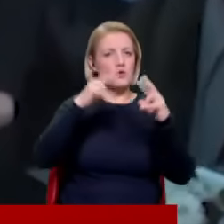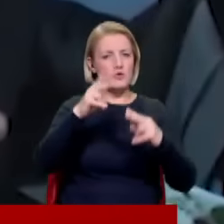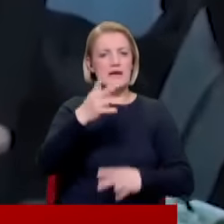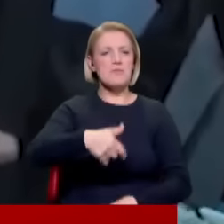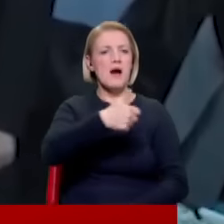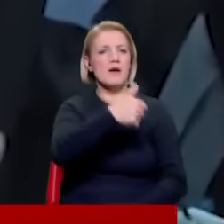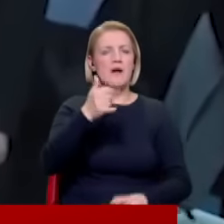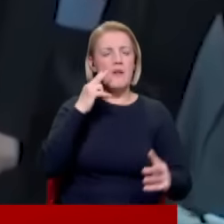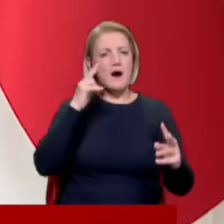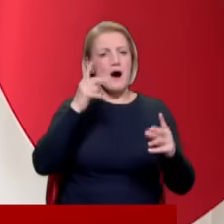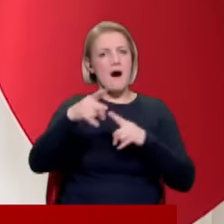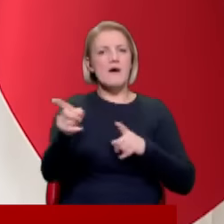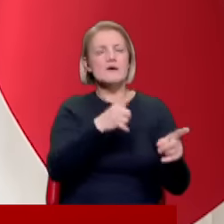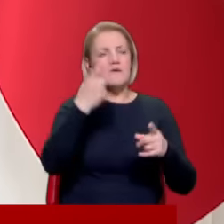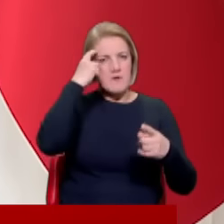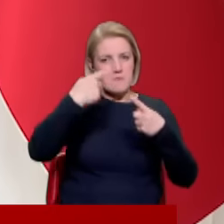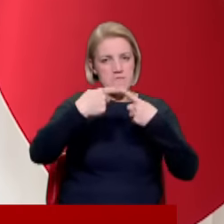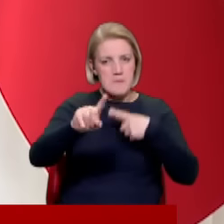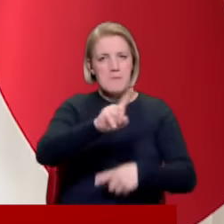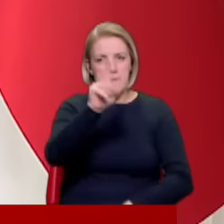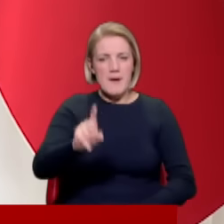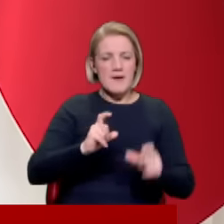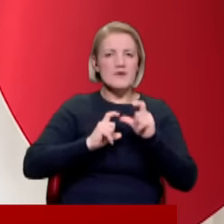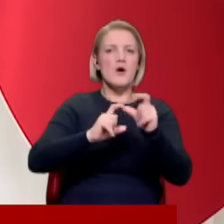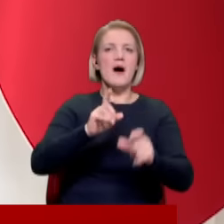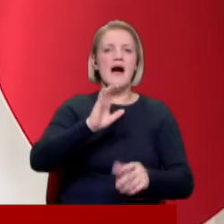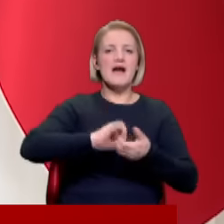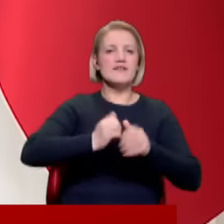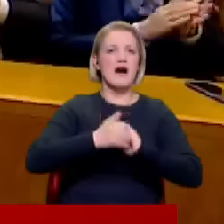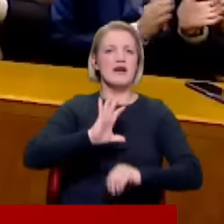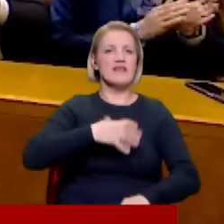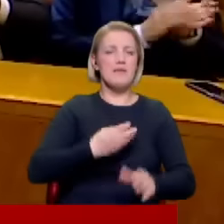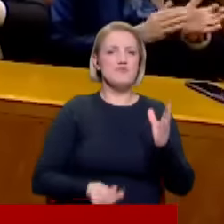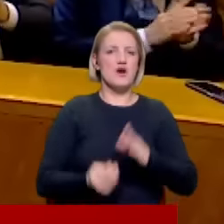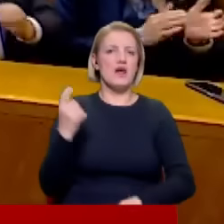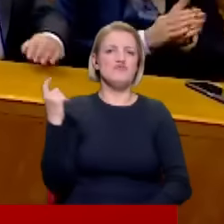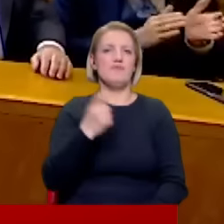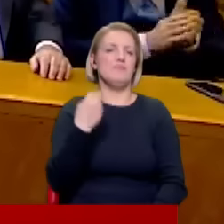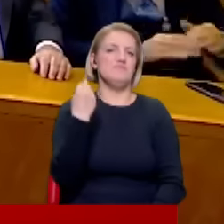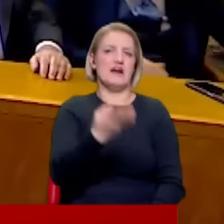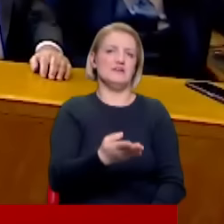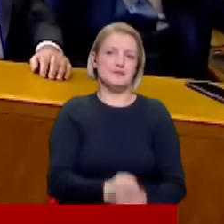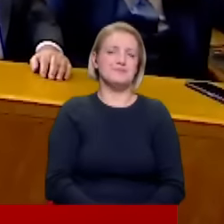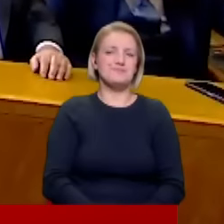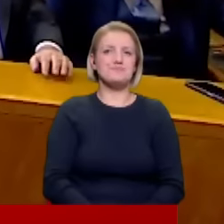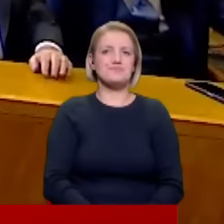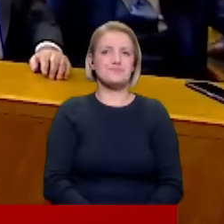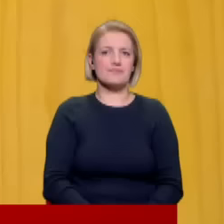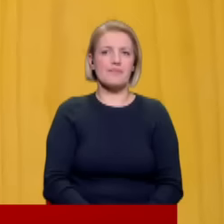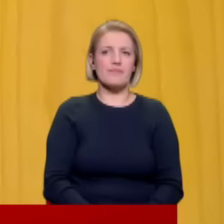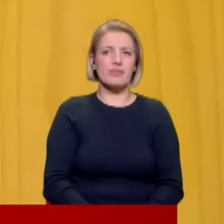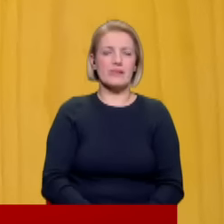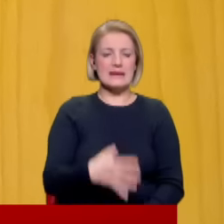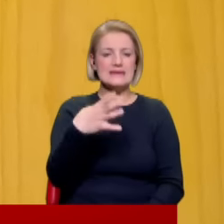lider arasında görüş ayrılığı mı var sorusuna ittifaka sahip çıkarak cevap verdi. Öküz altında buzu arayacaklarına